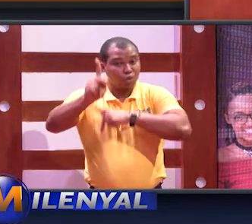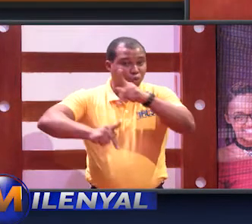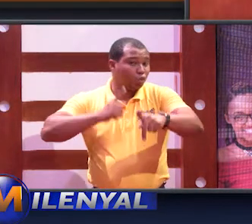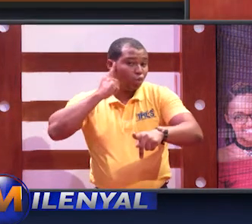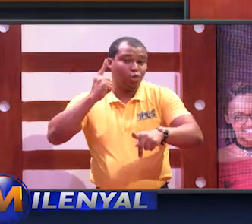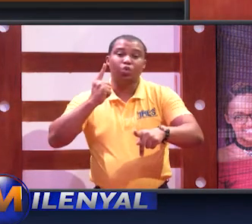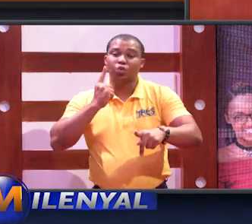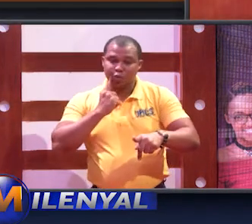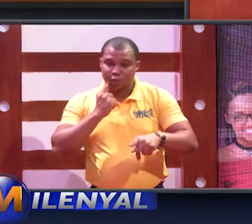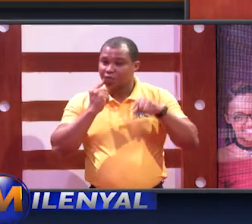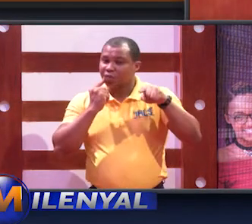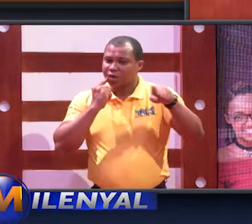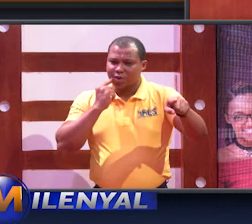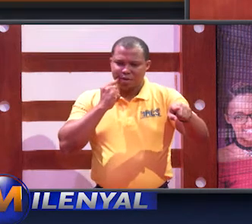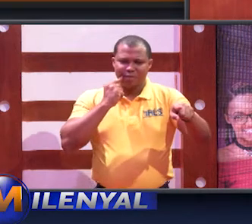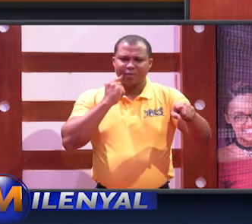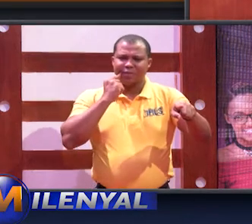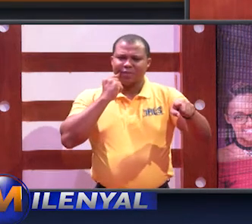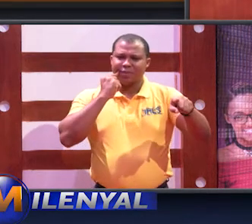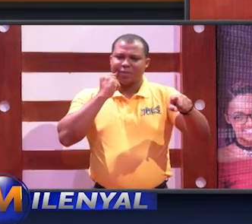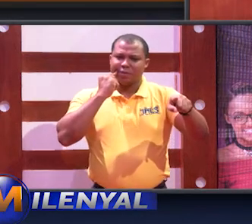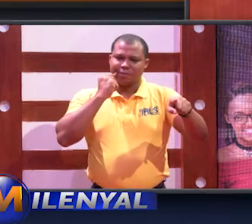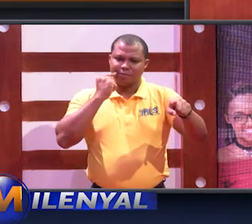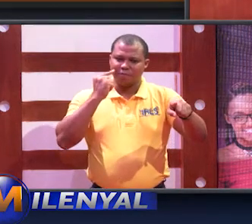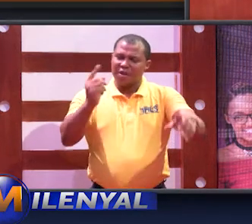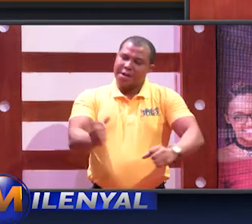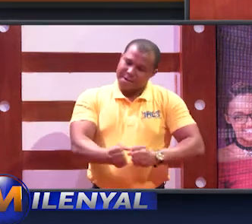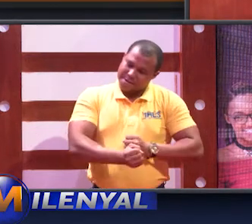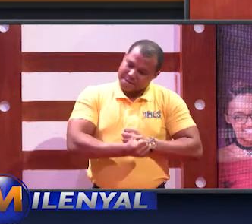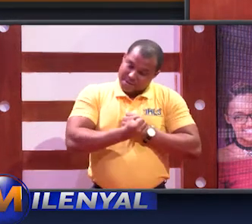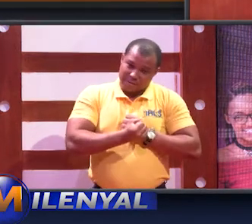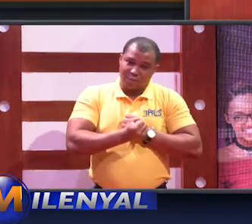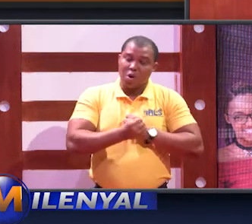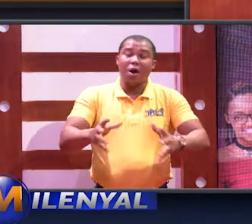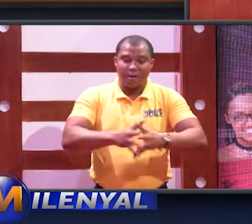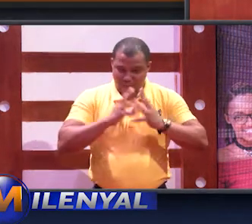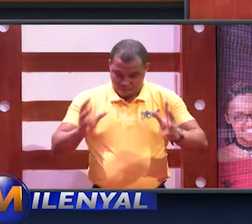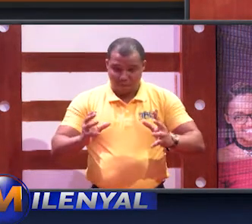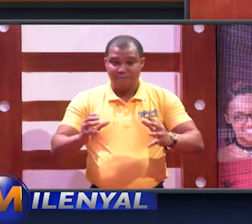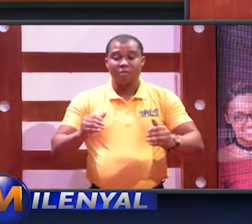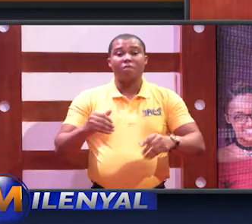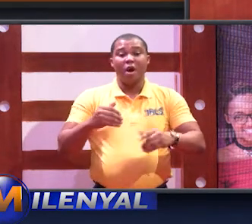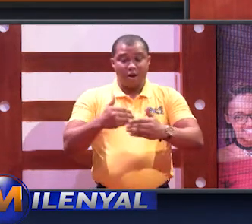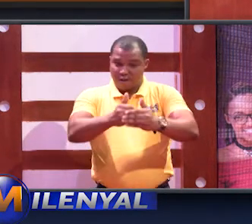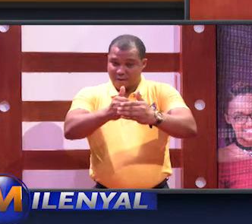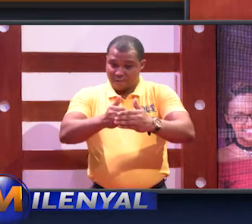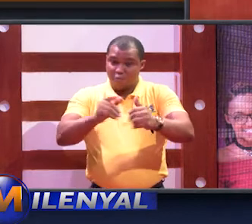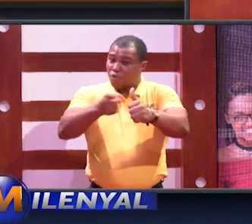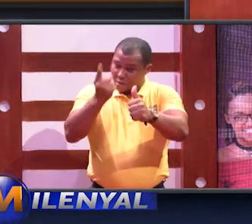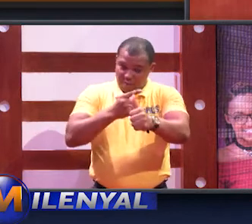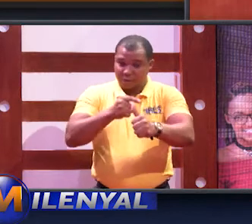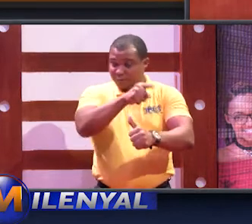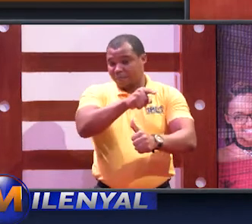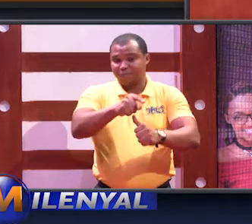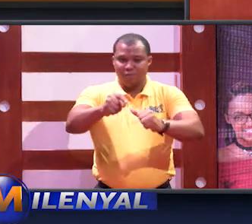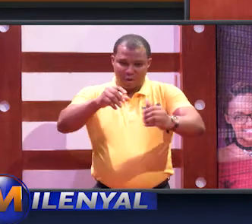vraiment moins plus sensible par rapport avec vous, parce que d'une part, on m'étudie communication, donc c'est un